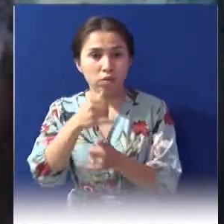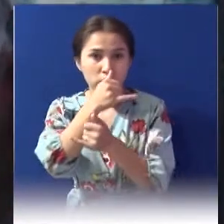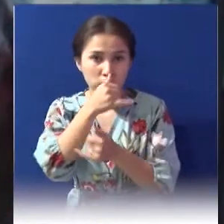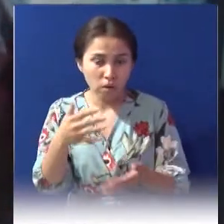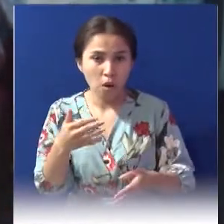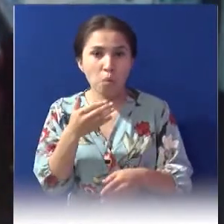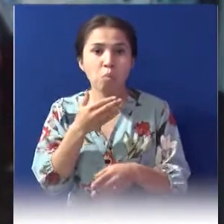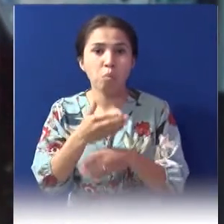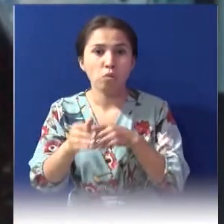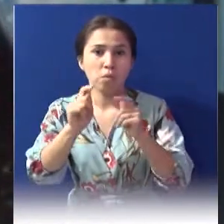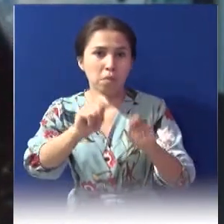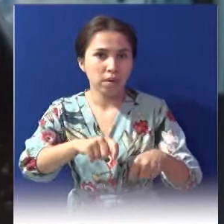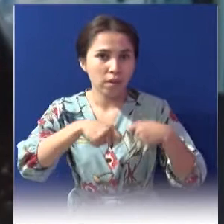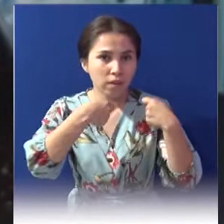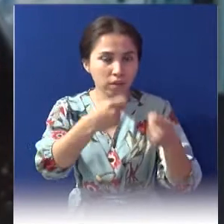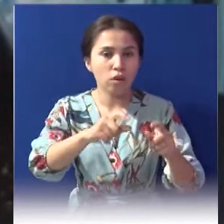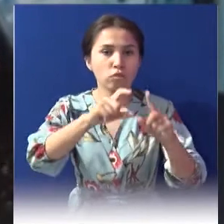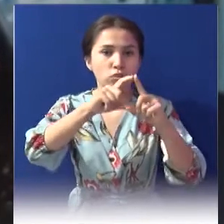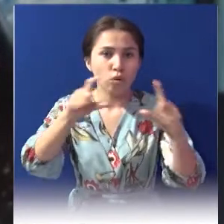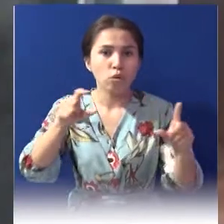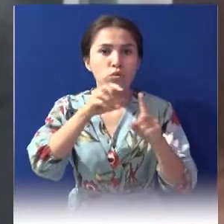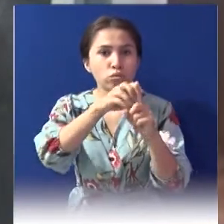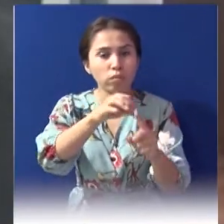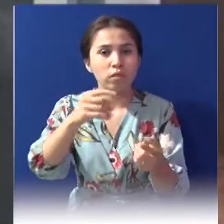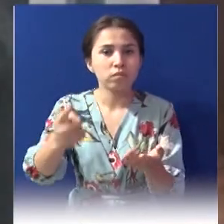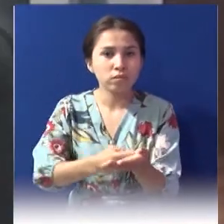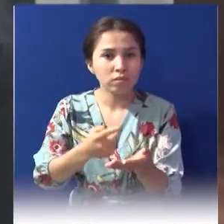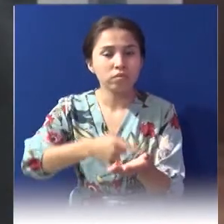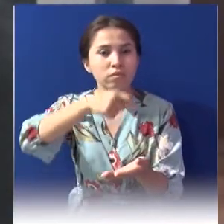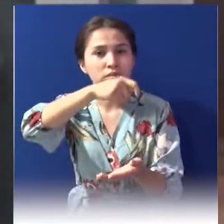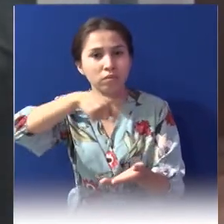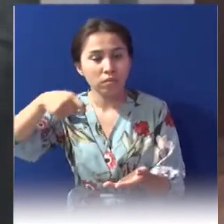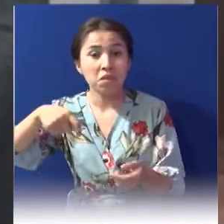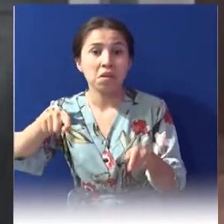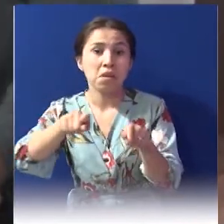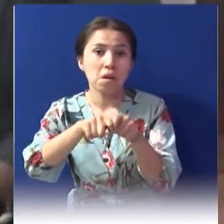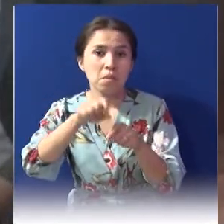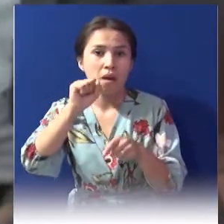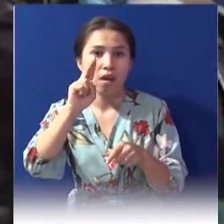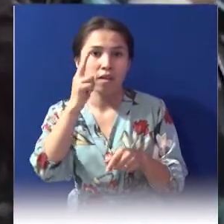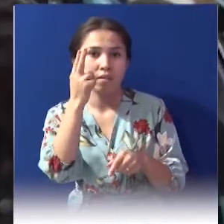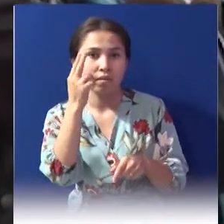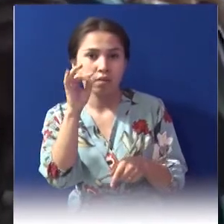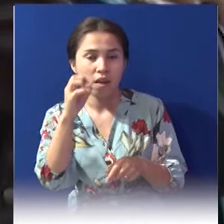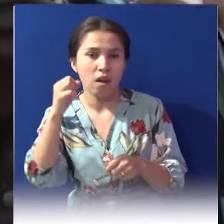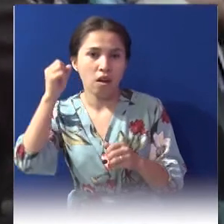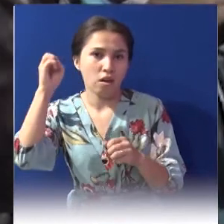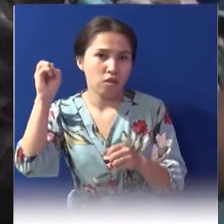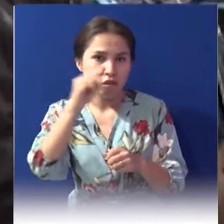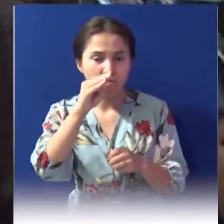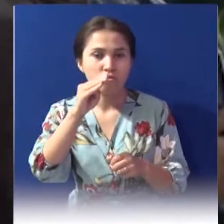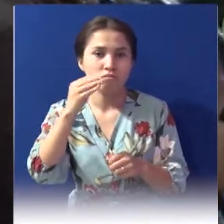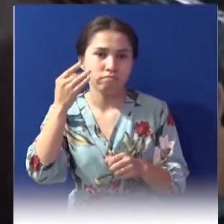на мероприятии, позже были переданы школьные сумки и канцелярские принадлежности. Такие акции проходят ежегодно, говорят